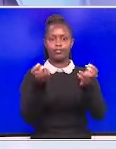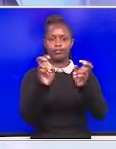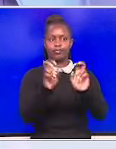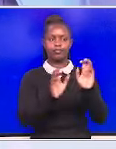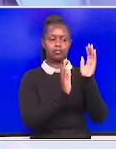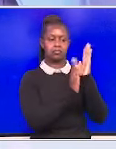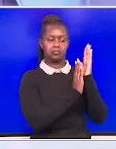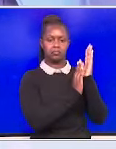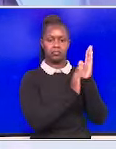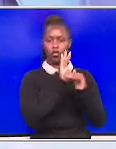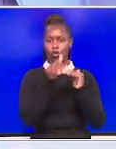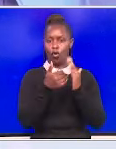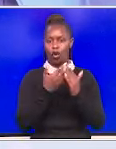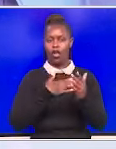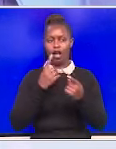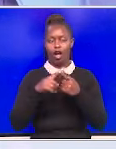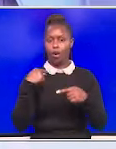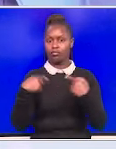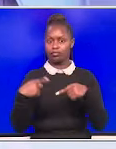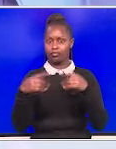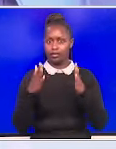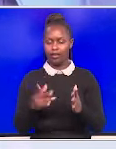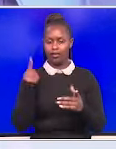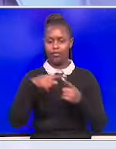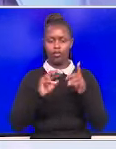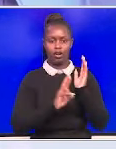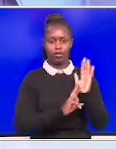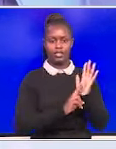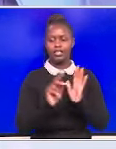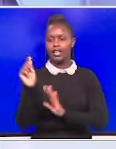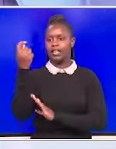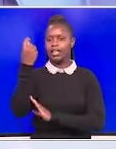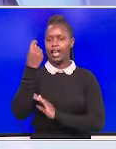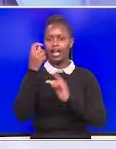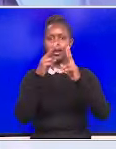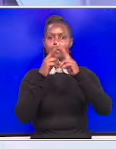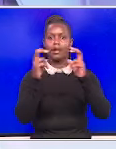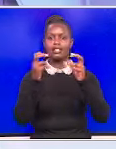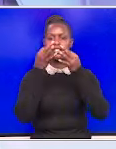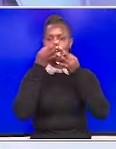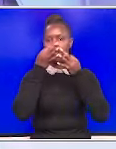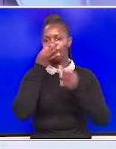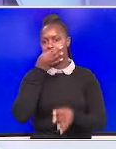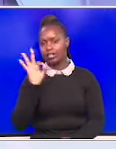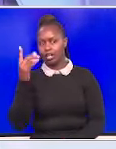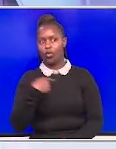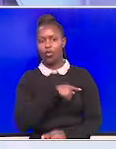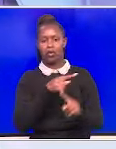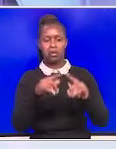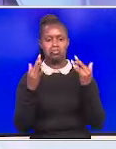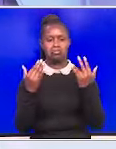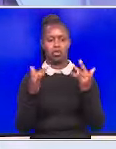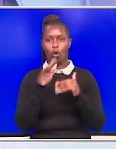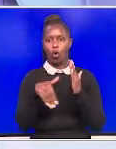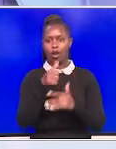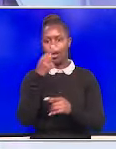Kwa wanariadha wetu kwa kuiwakilisha Kenya jijini Paris, Ufaransa. Tutakuwa tunasubiria mashindano mengine ambayo yatakuwa